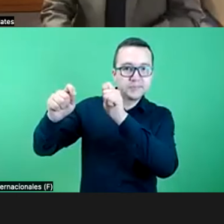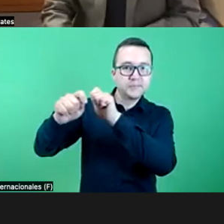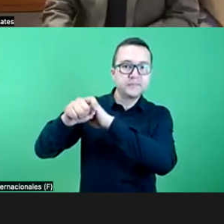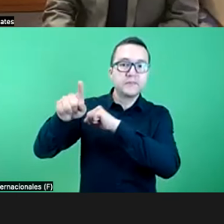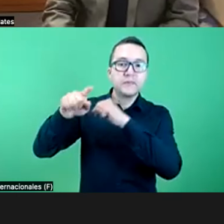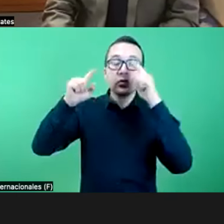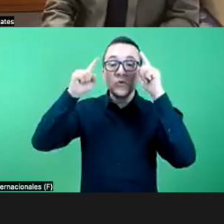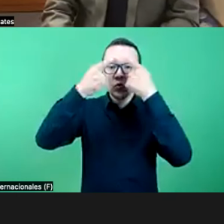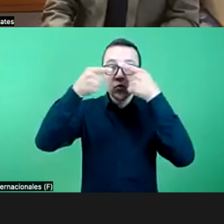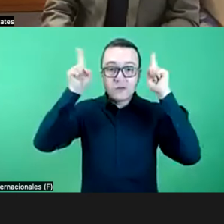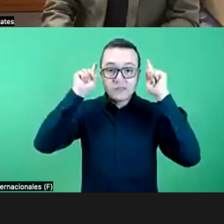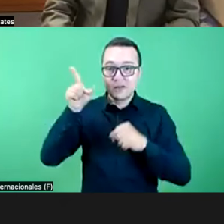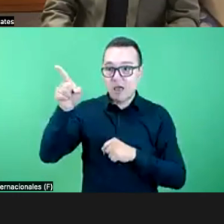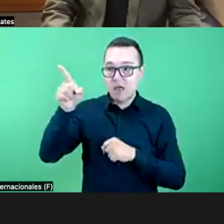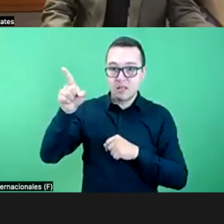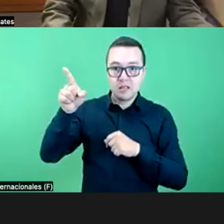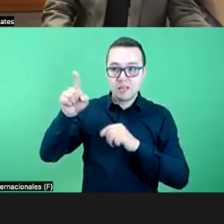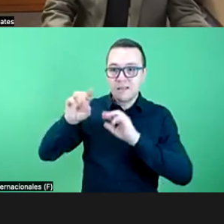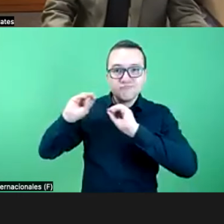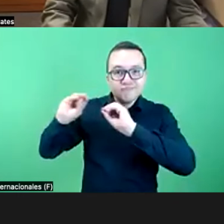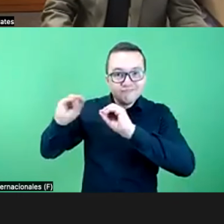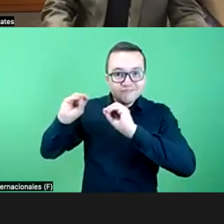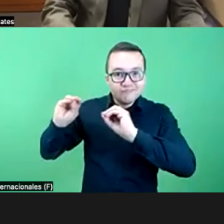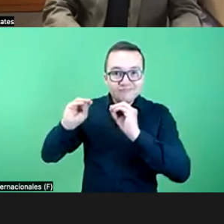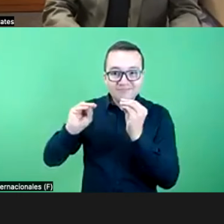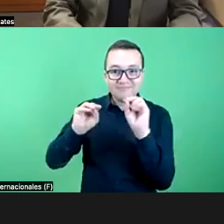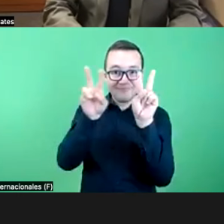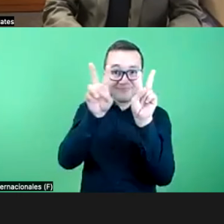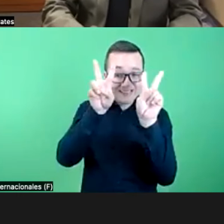faire cela pour avoir ces changements, ces transformations